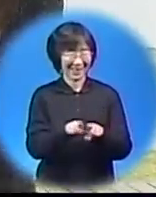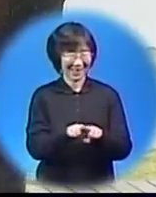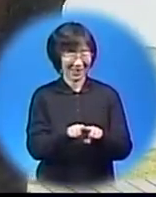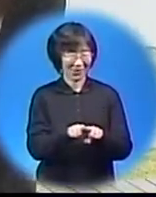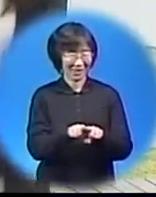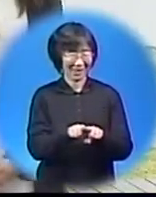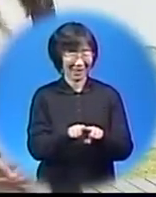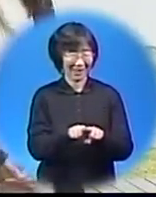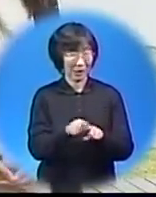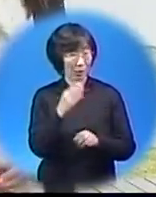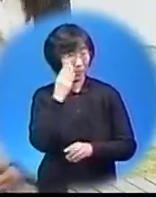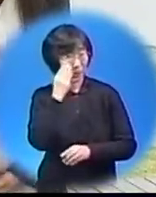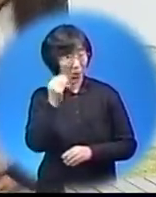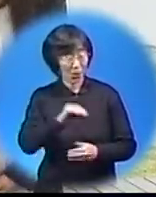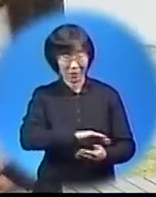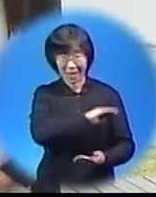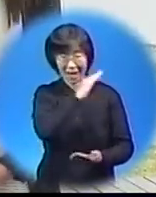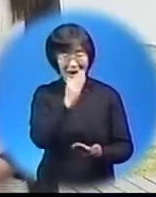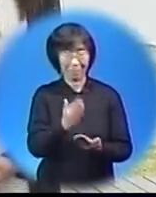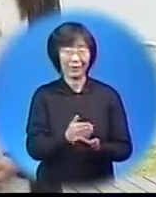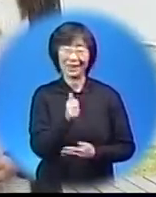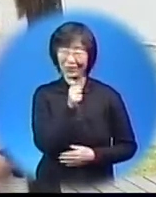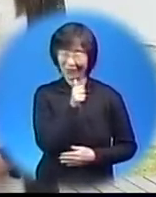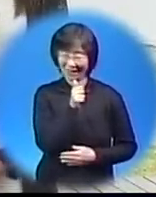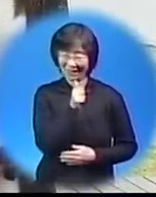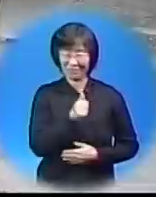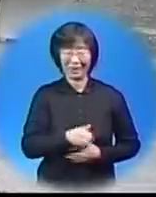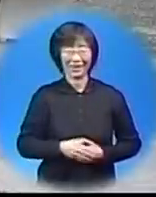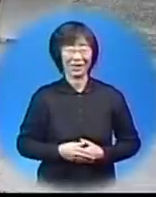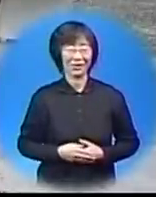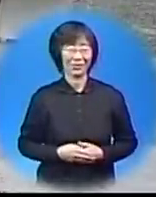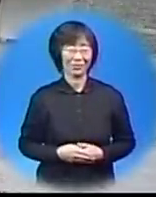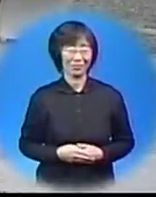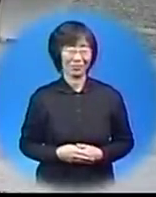をたっぷりとご紹介していきたいと思います。